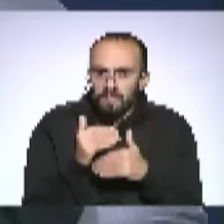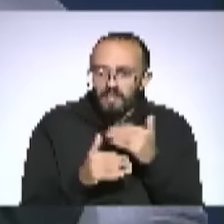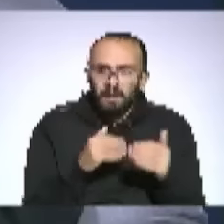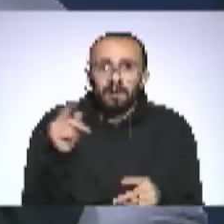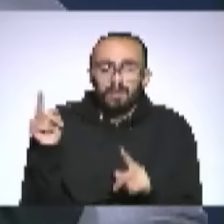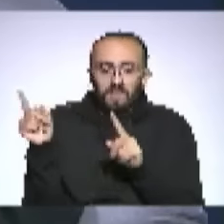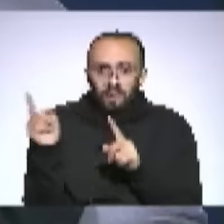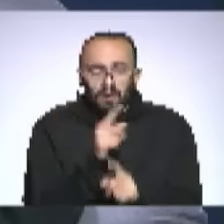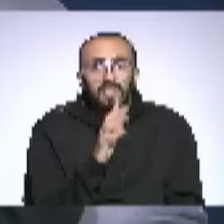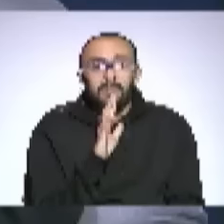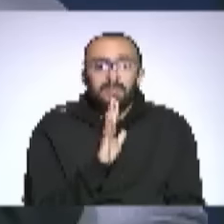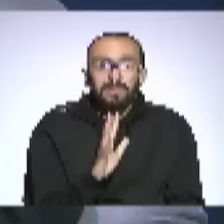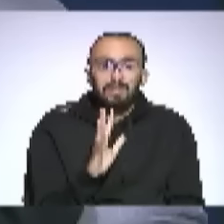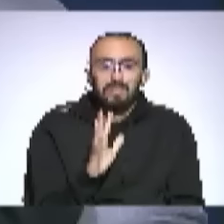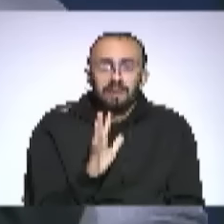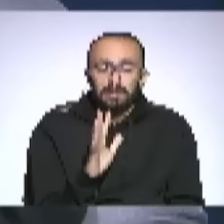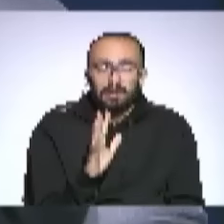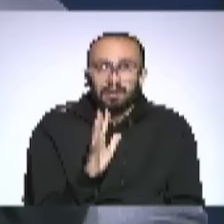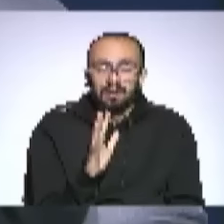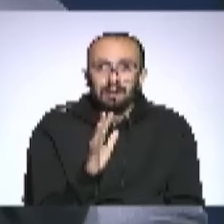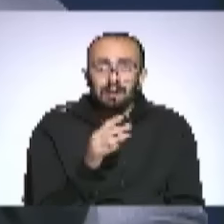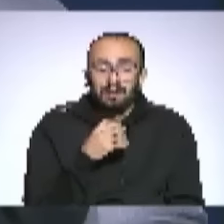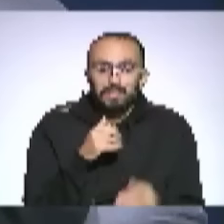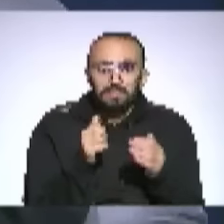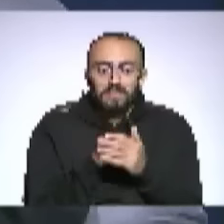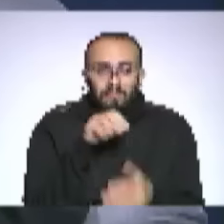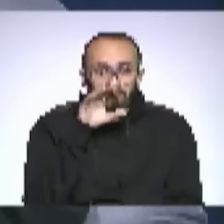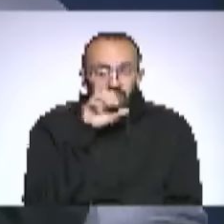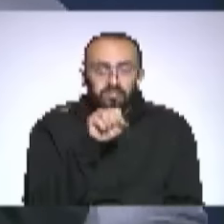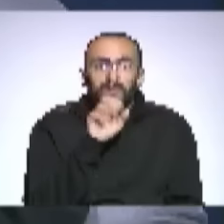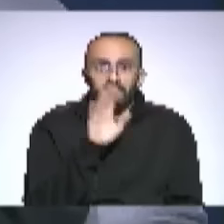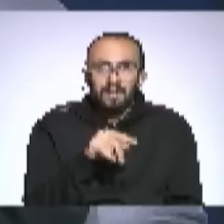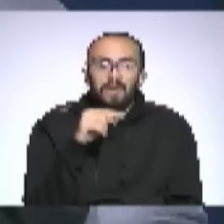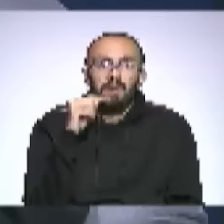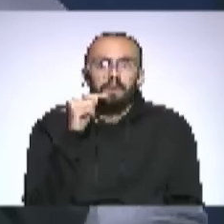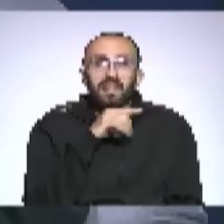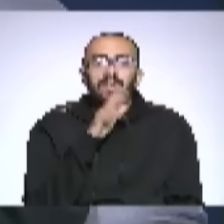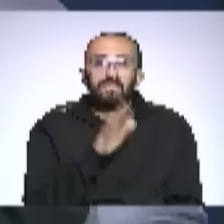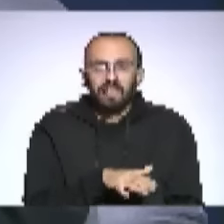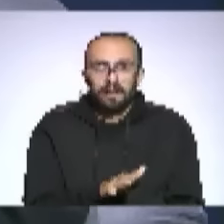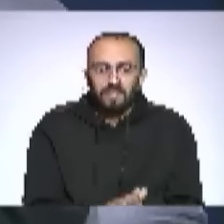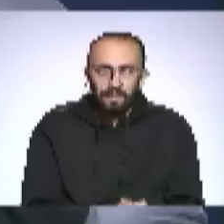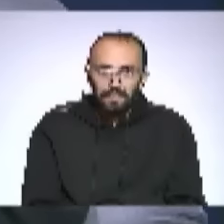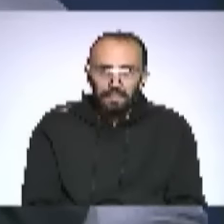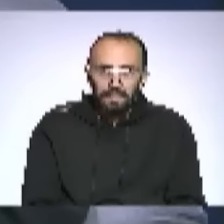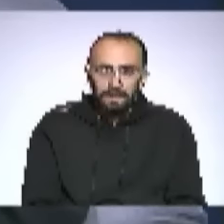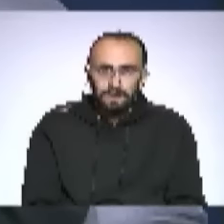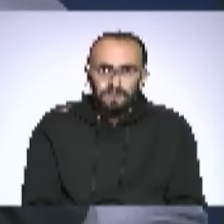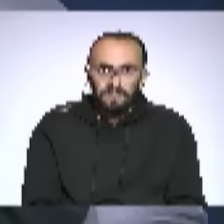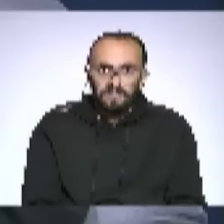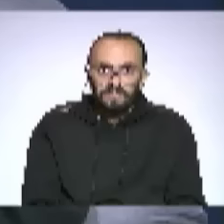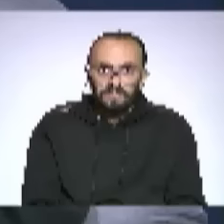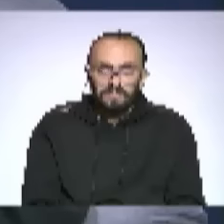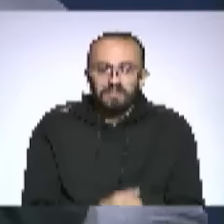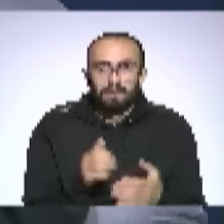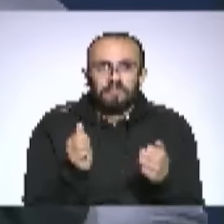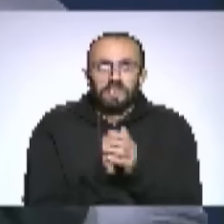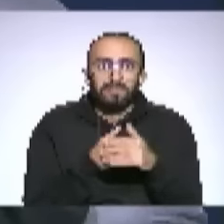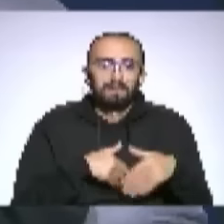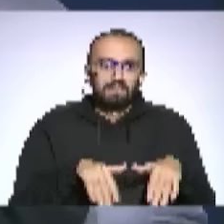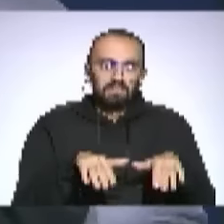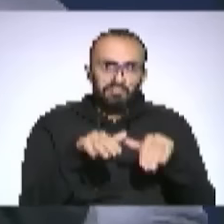خمس سنين ا لقيت حاجه في البيت تدل ان كان في سيده ام ا سبت البيت